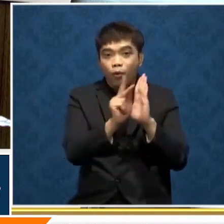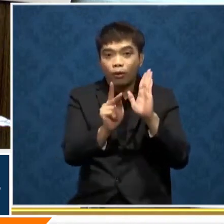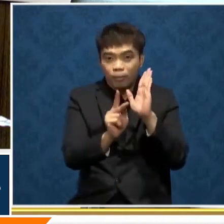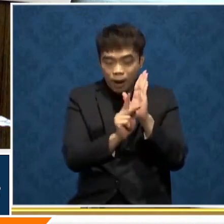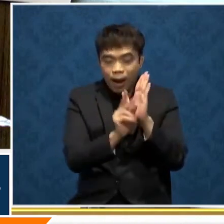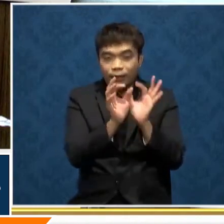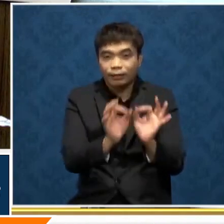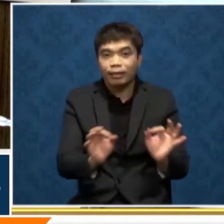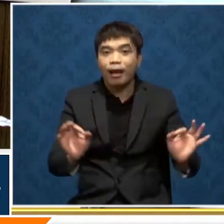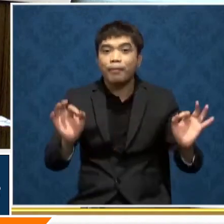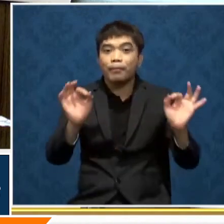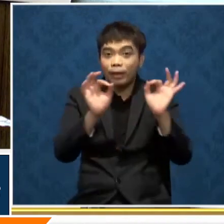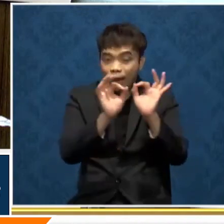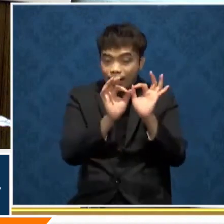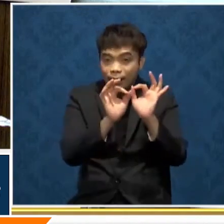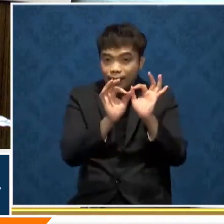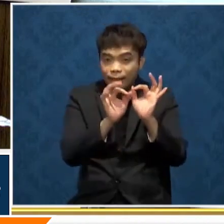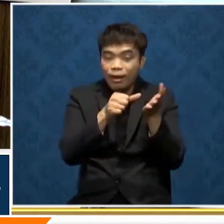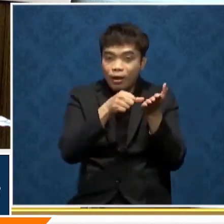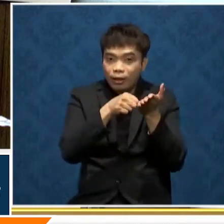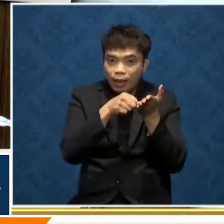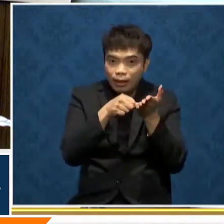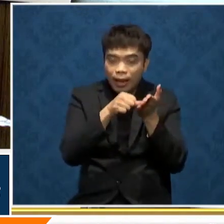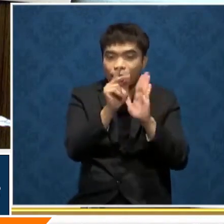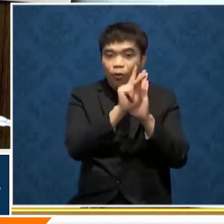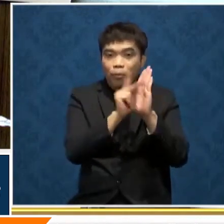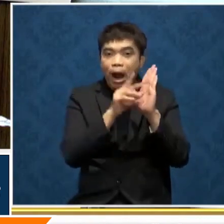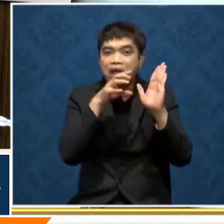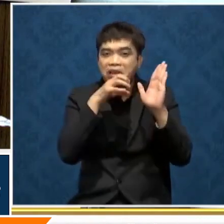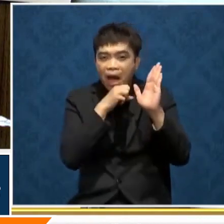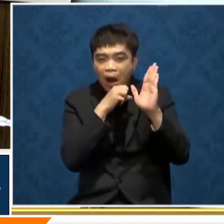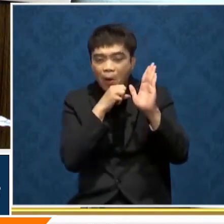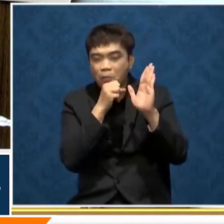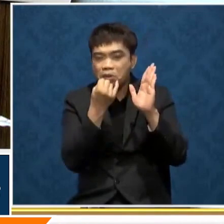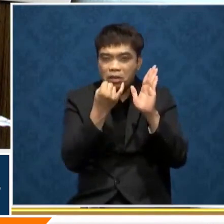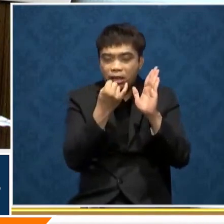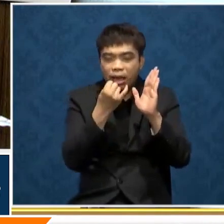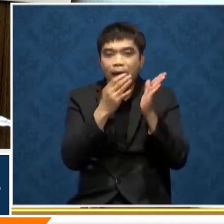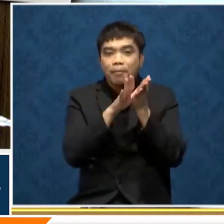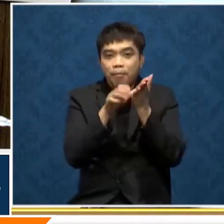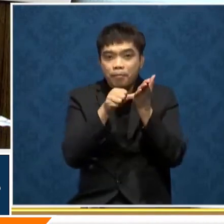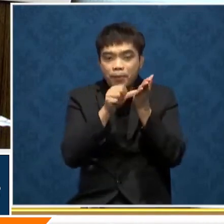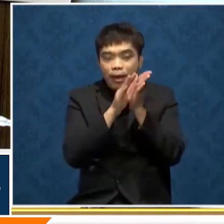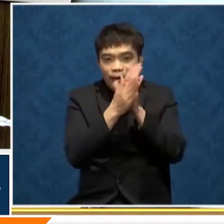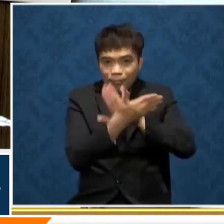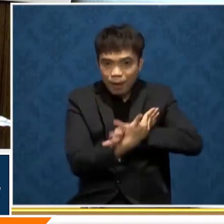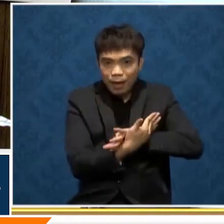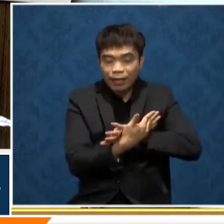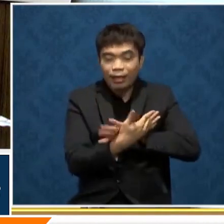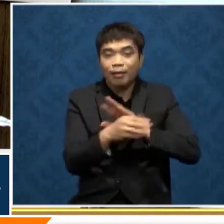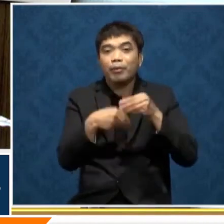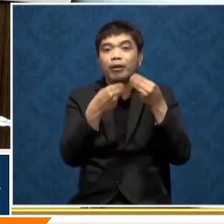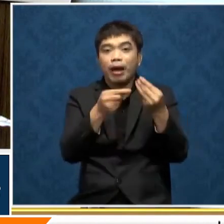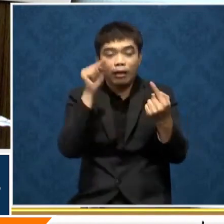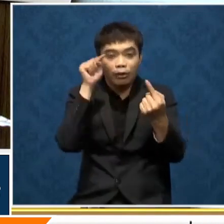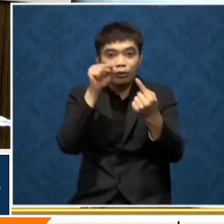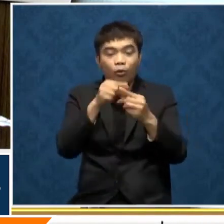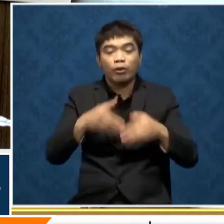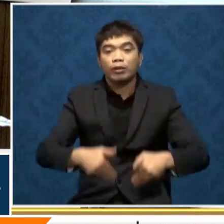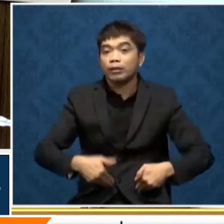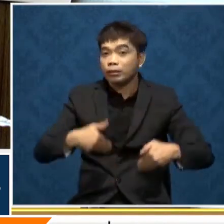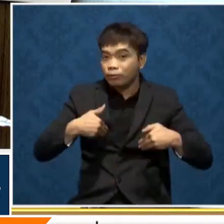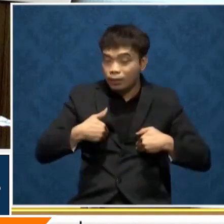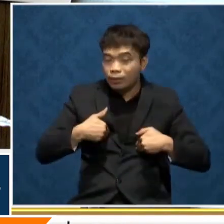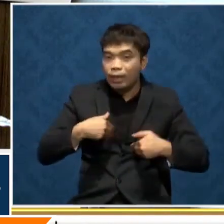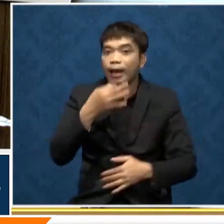ปรับปรุงกฎหมายที่ล้าสมัยและเป็นอุปสรรคต่อการดำรงชีวิตการประกอบอาชีพการพัฒนาประเทศ